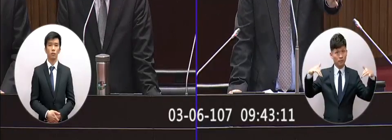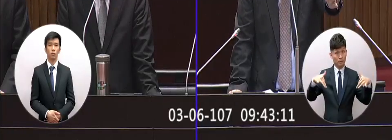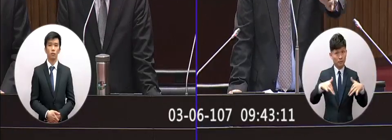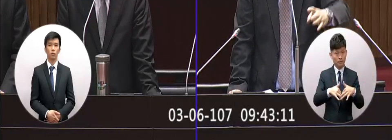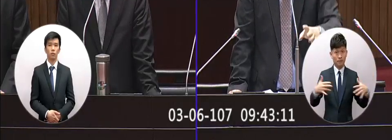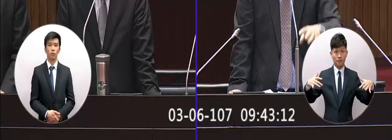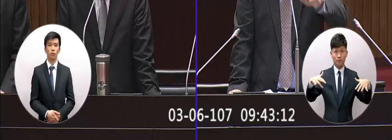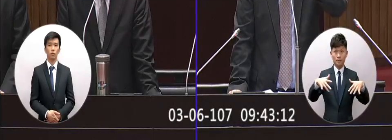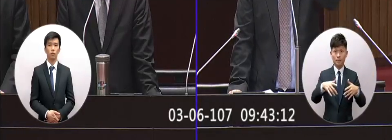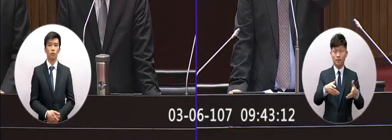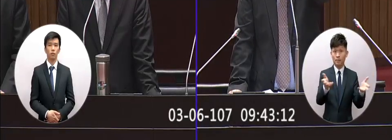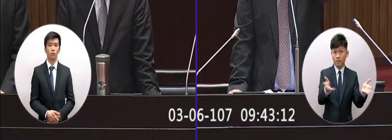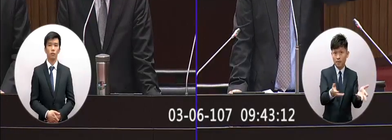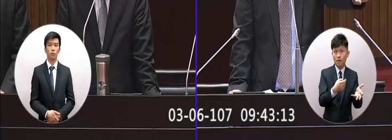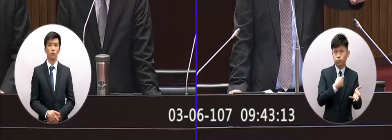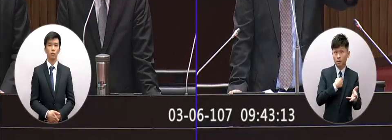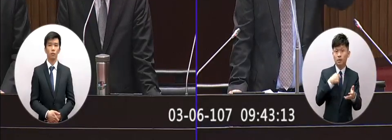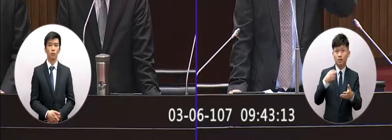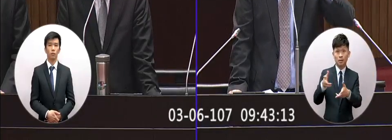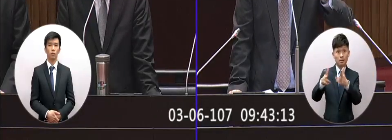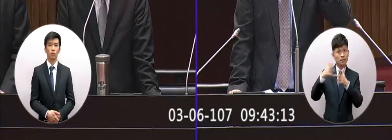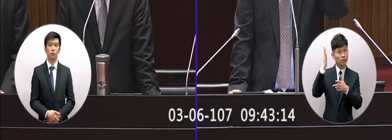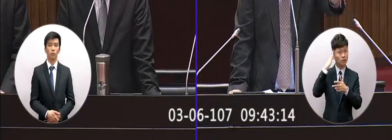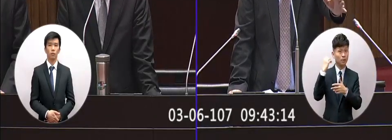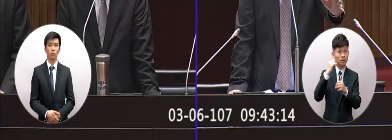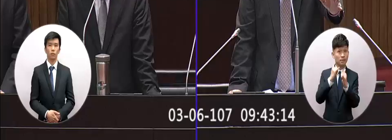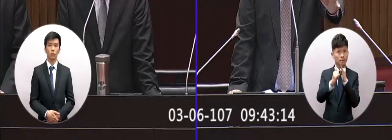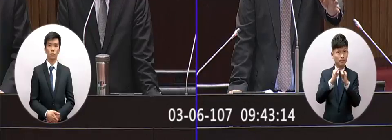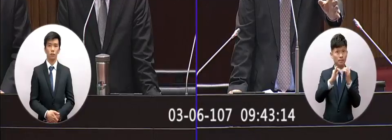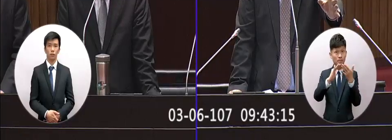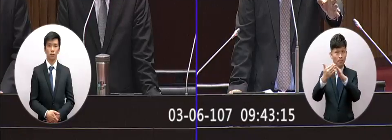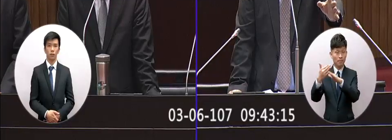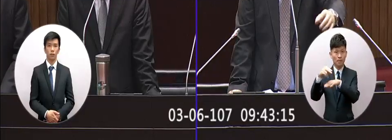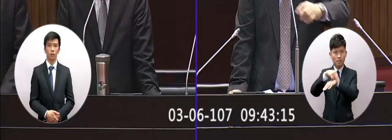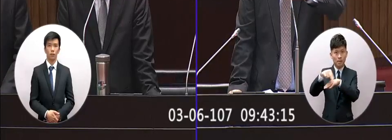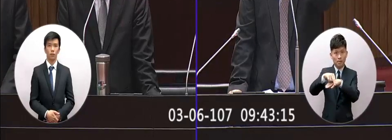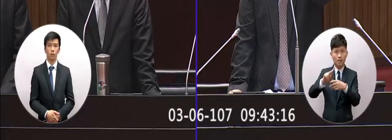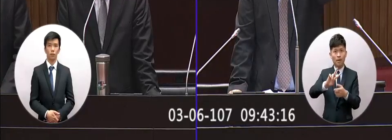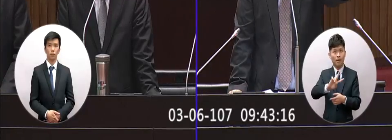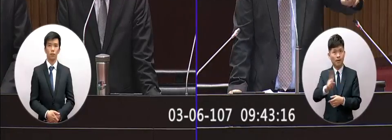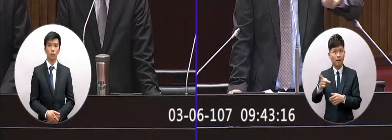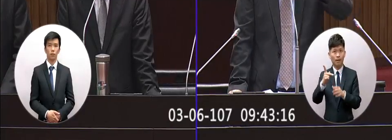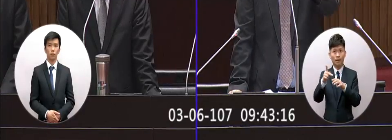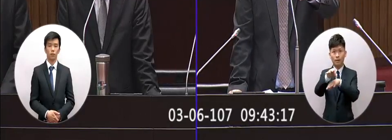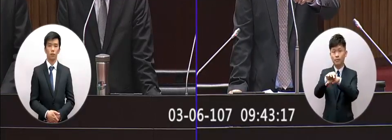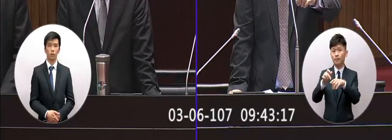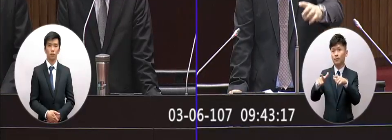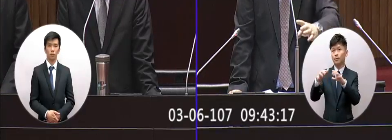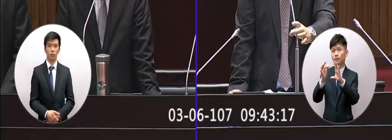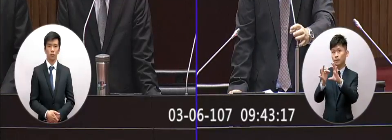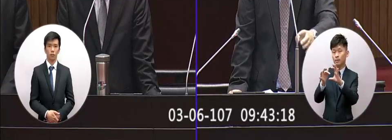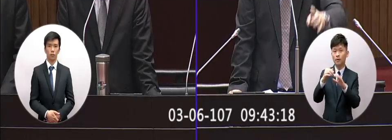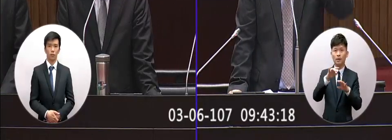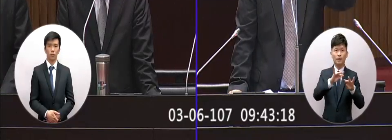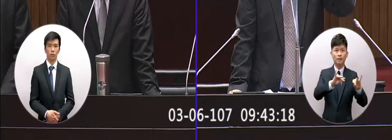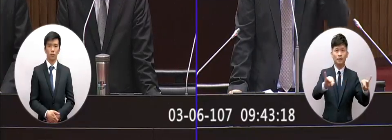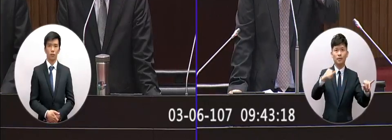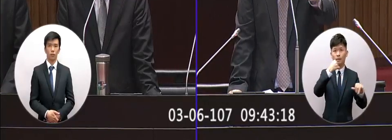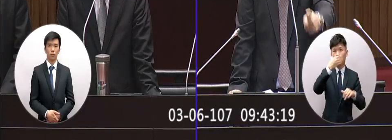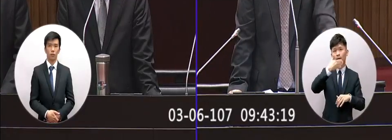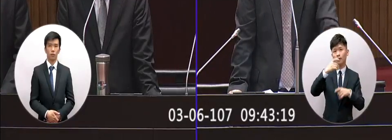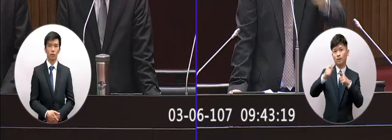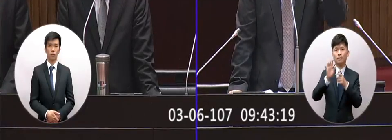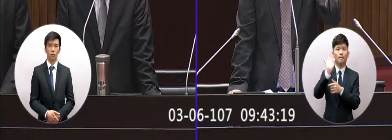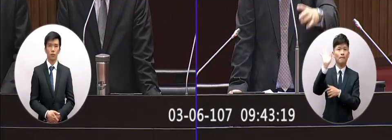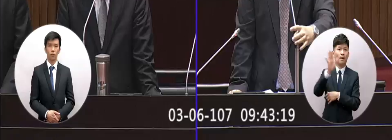的开辟，或者在桥头新市镇，你要未来规划成这个科学园区，那很多都是台糖土地。那台糖它的